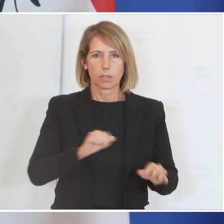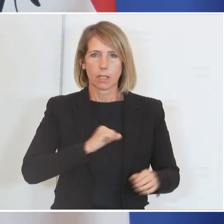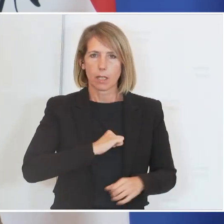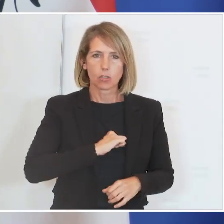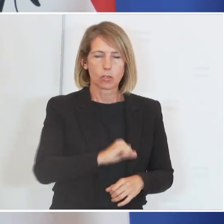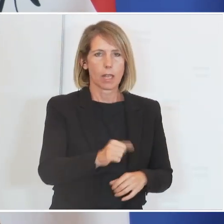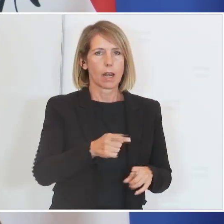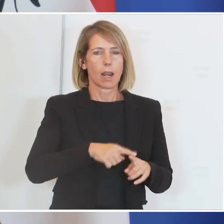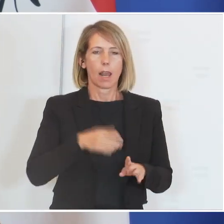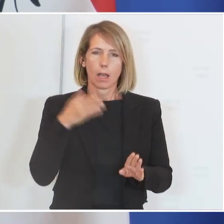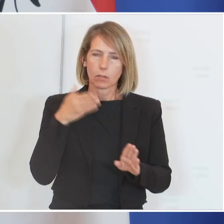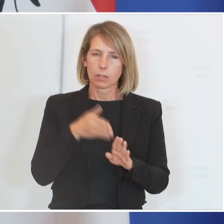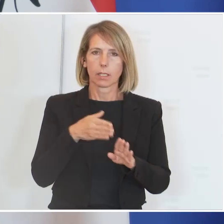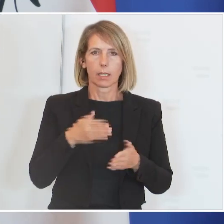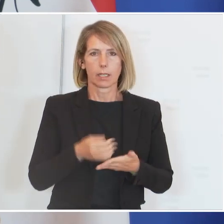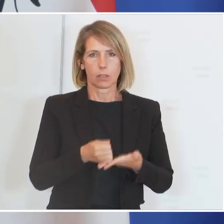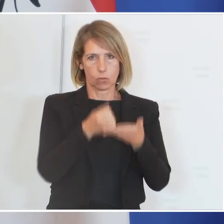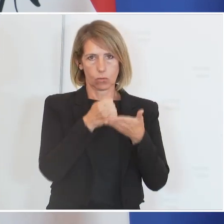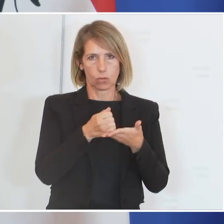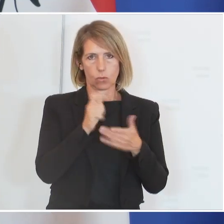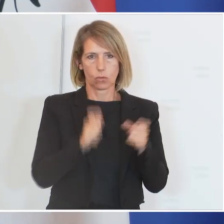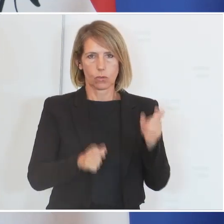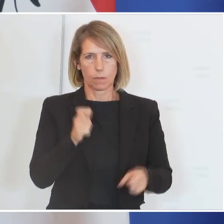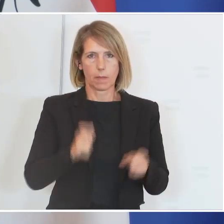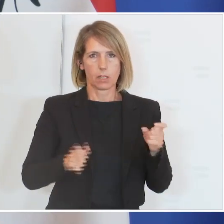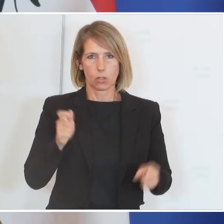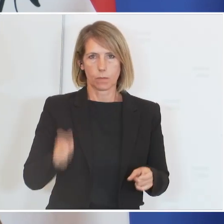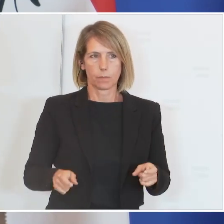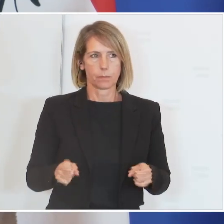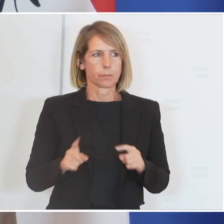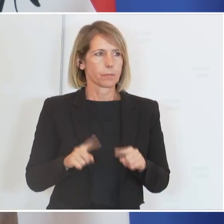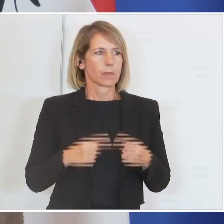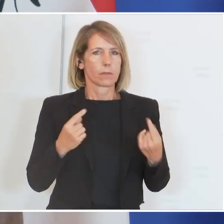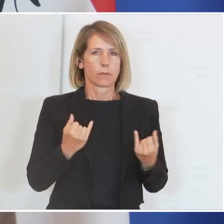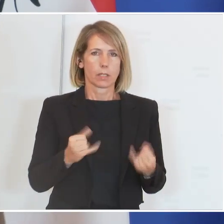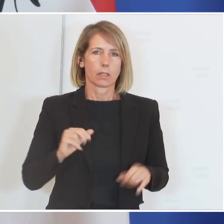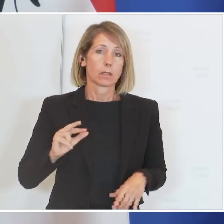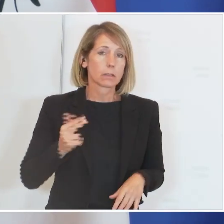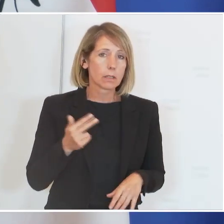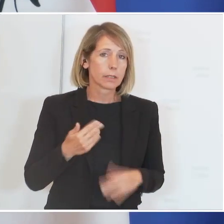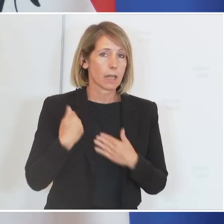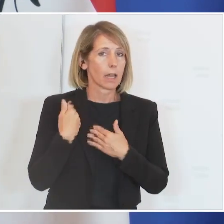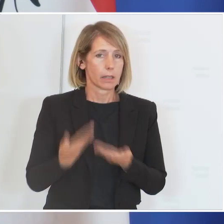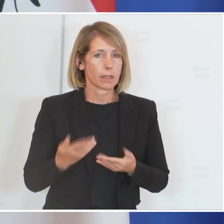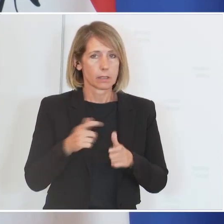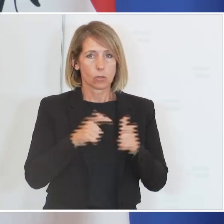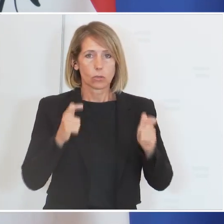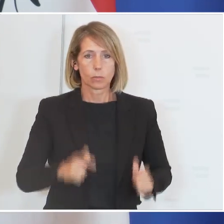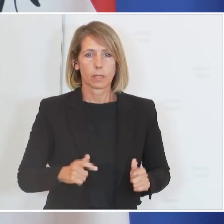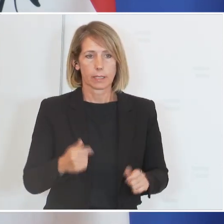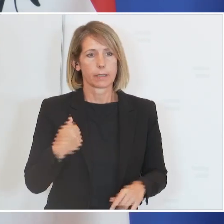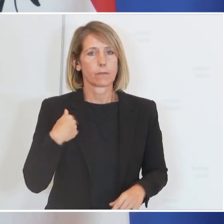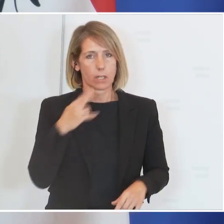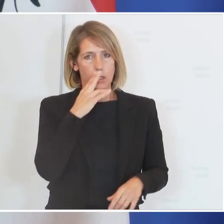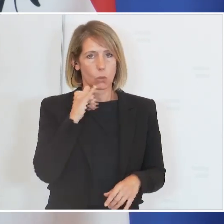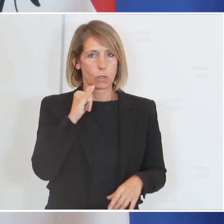sind, die Menschen zu unterstützen in dieser schwierigen Situation. Wir haben mit dem dritten Entlastungspaket im Juni dann